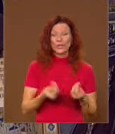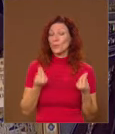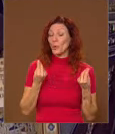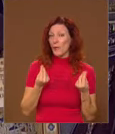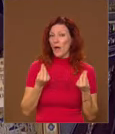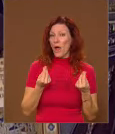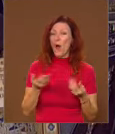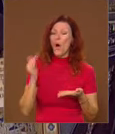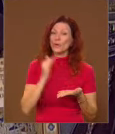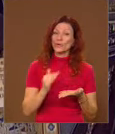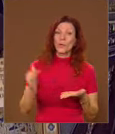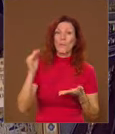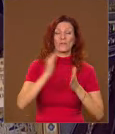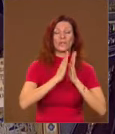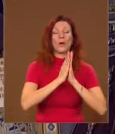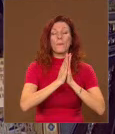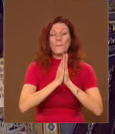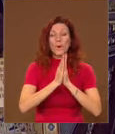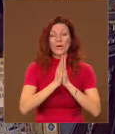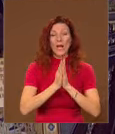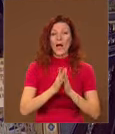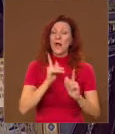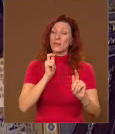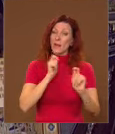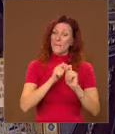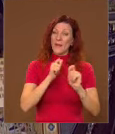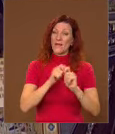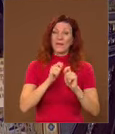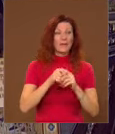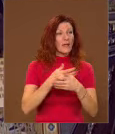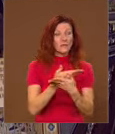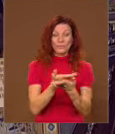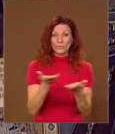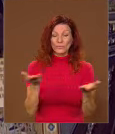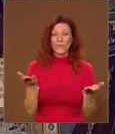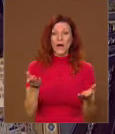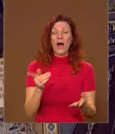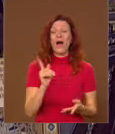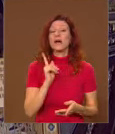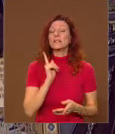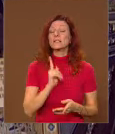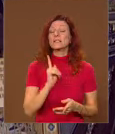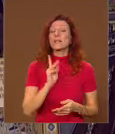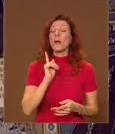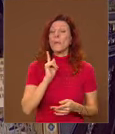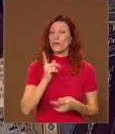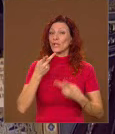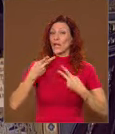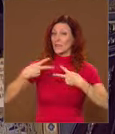Още повече моля да вършите това, за да ви бъда